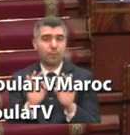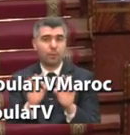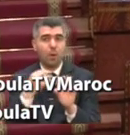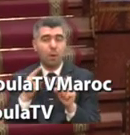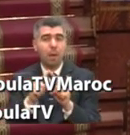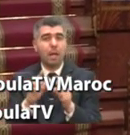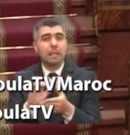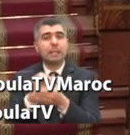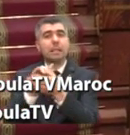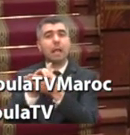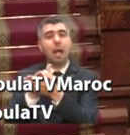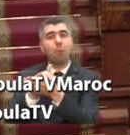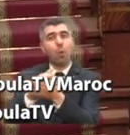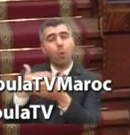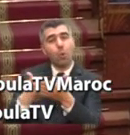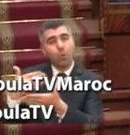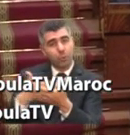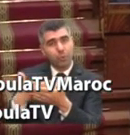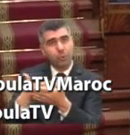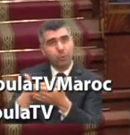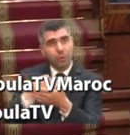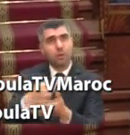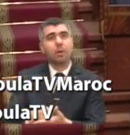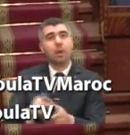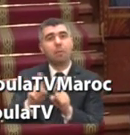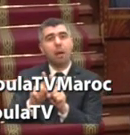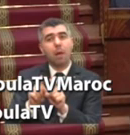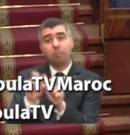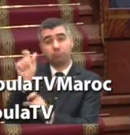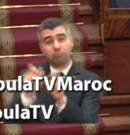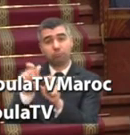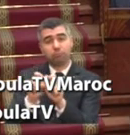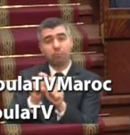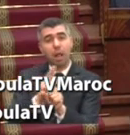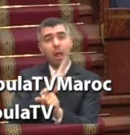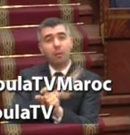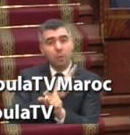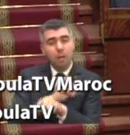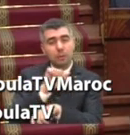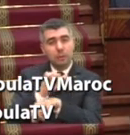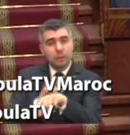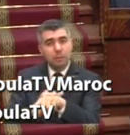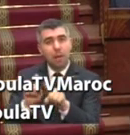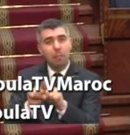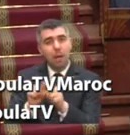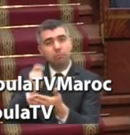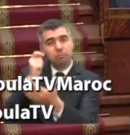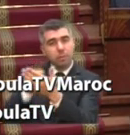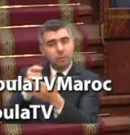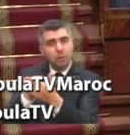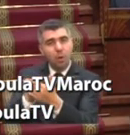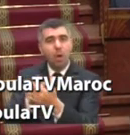التضامن. التضامن كيقول باللي بالنسبة للمؤمن كيأمن نفسه وكيأمن الزوجة